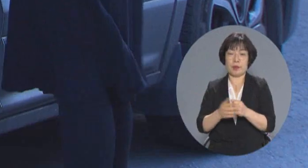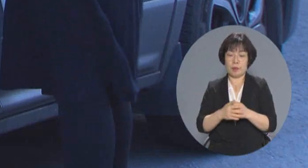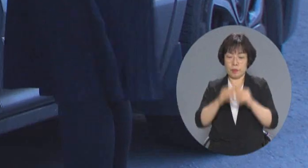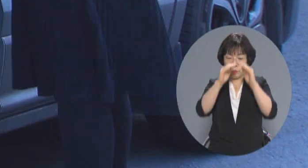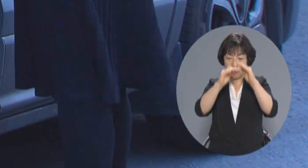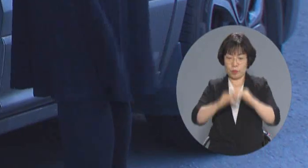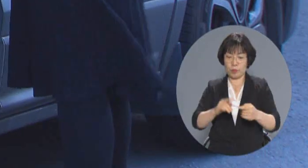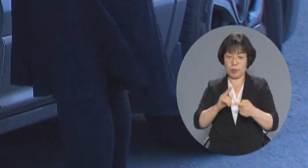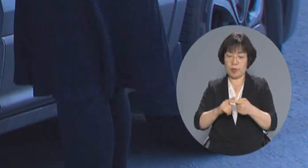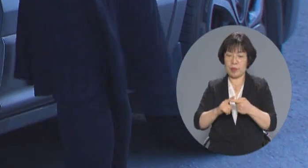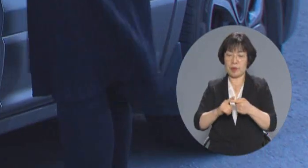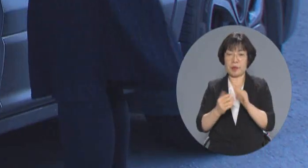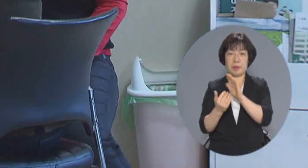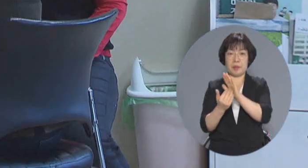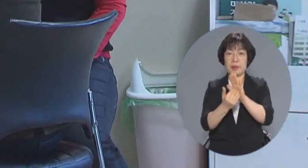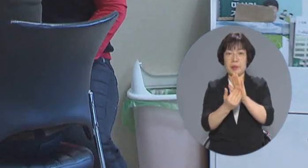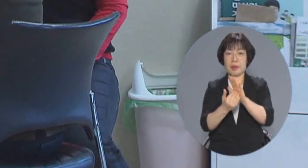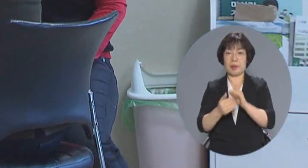자세한 해명을 거부했습니다.